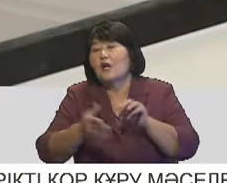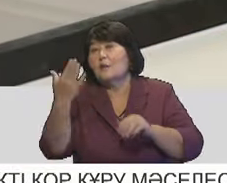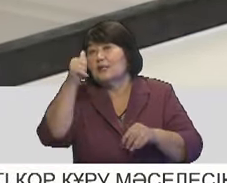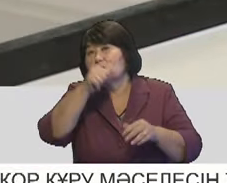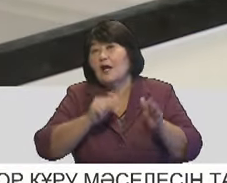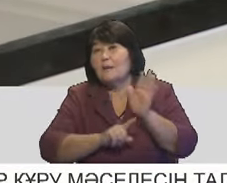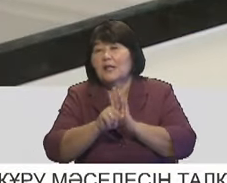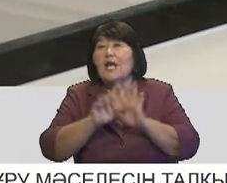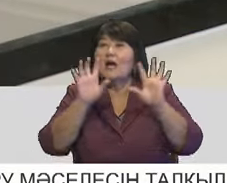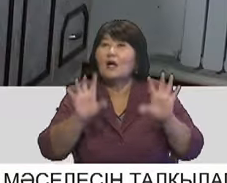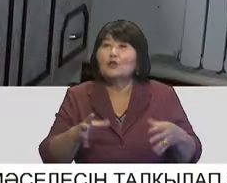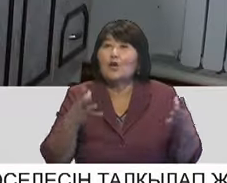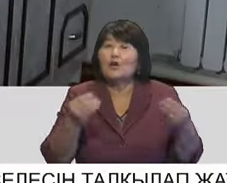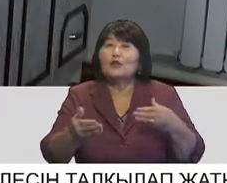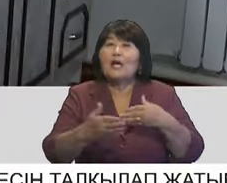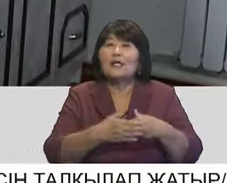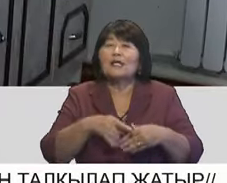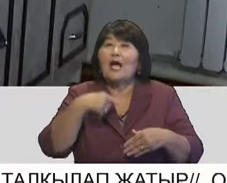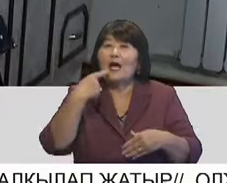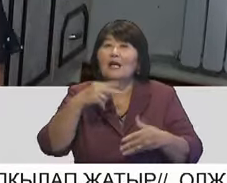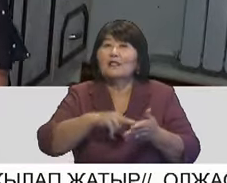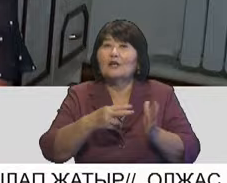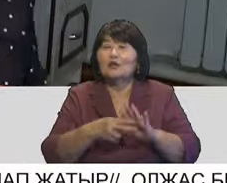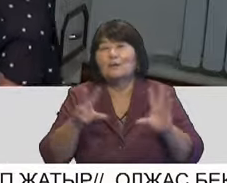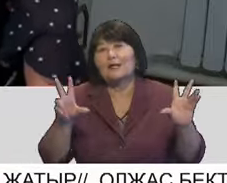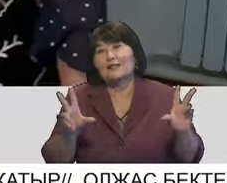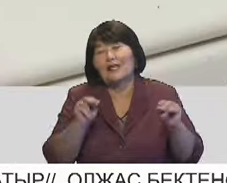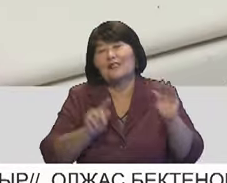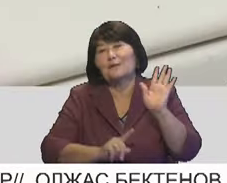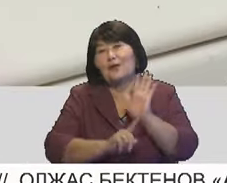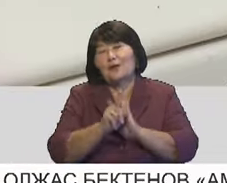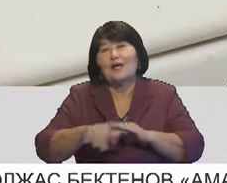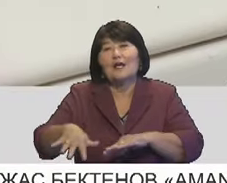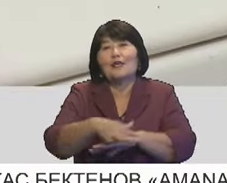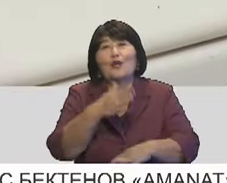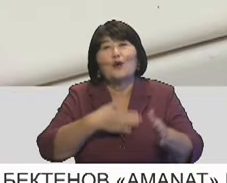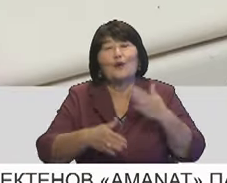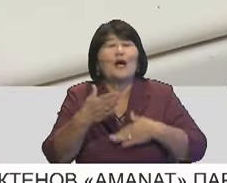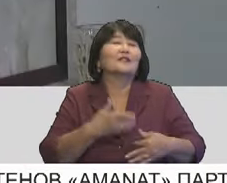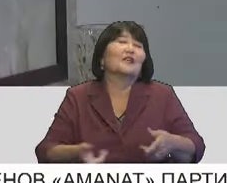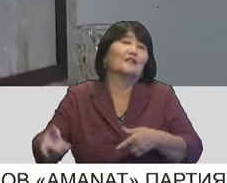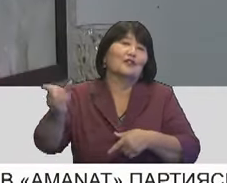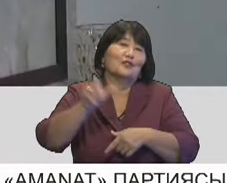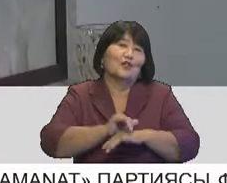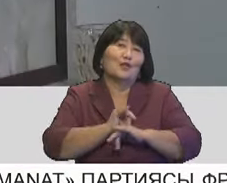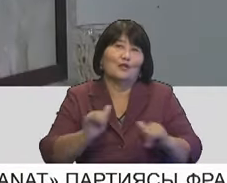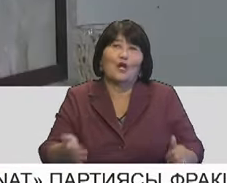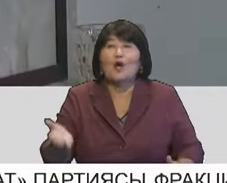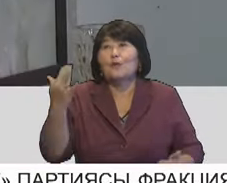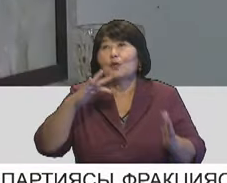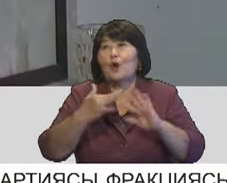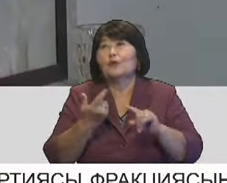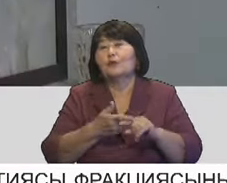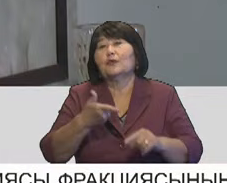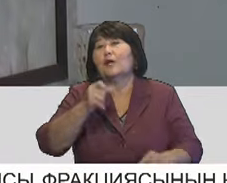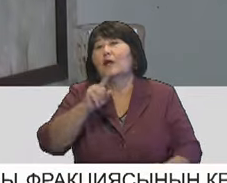болатын. Конституция күні қарсаңында аталған жоба сәтімен түйінделіп, ел қуанышы еселенуде. Бұрын ауылымызда мынау